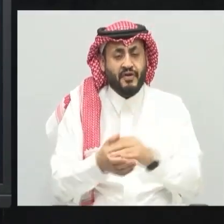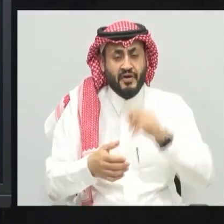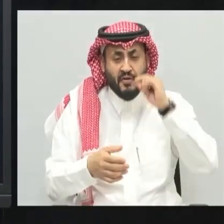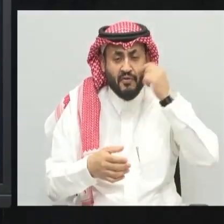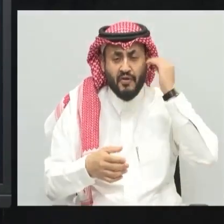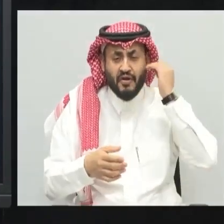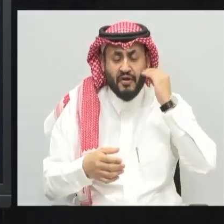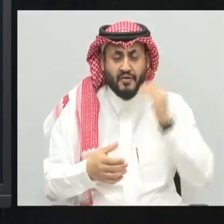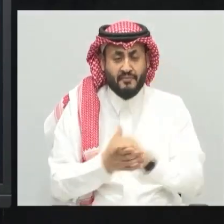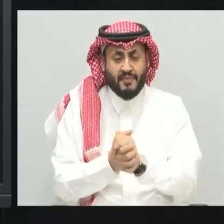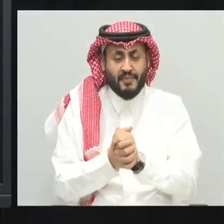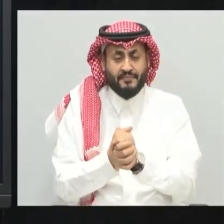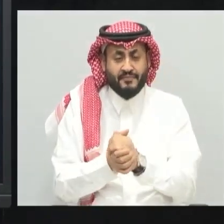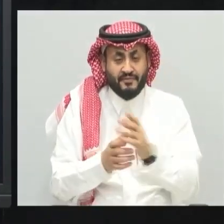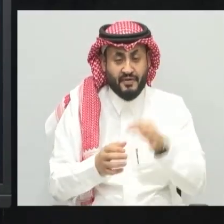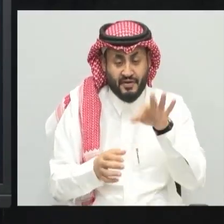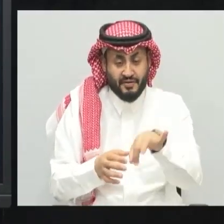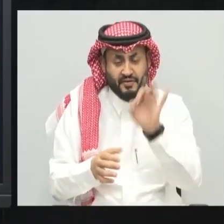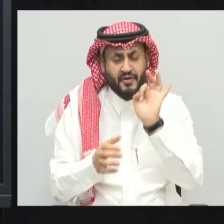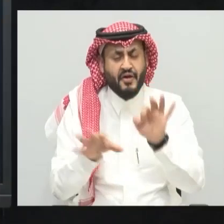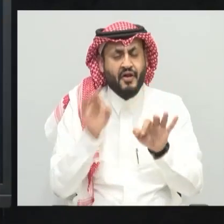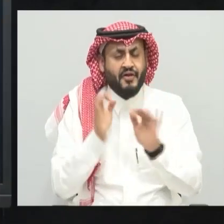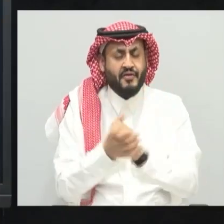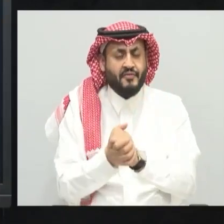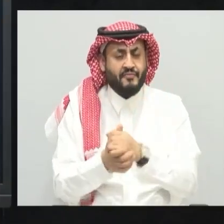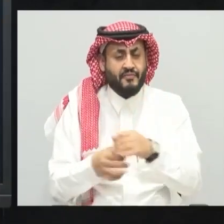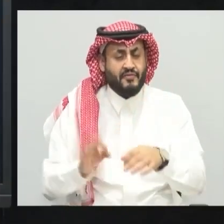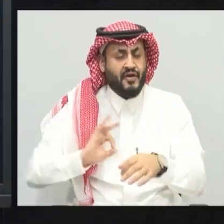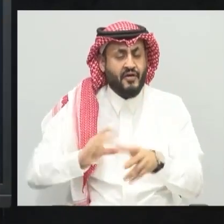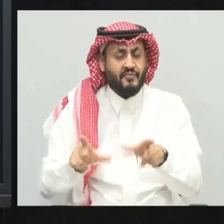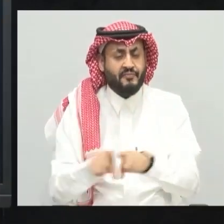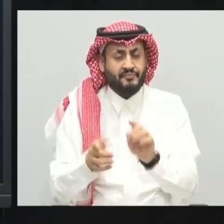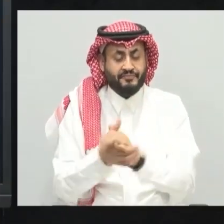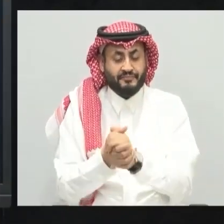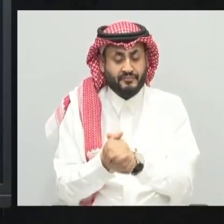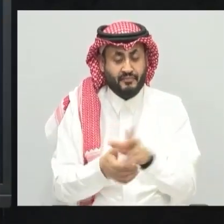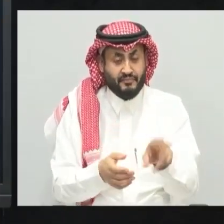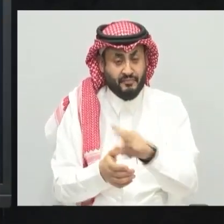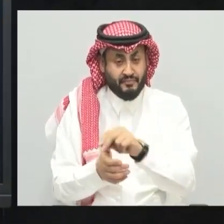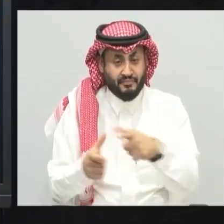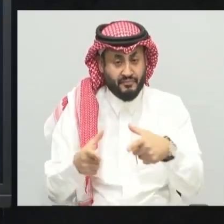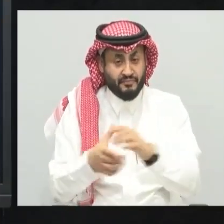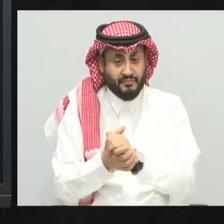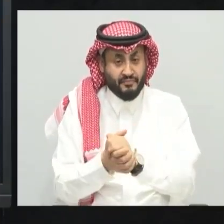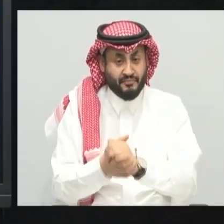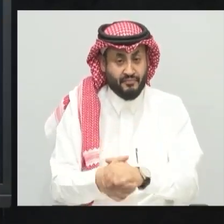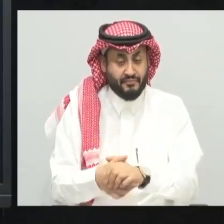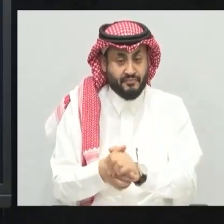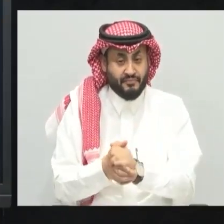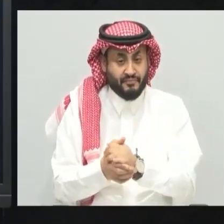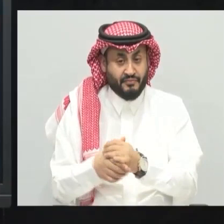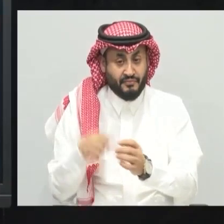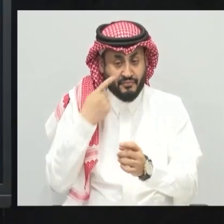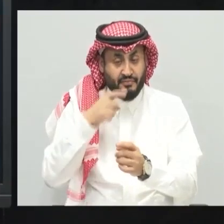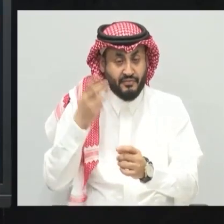والشابات على ايجاد ما يناسبهم وما يتواءم معهم ومن ضم ضمن تلك المبادرات لرؤيه